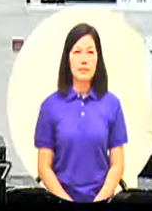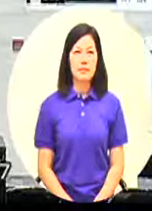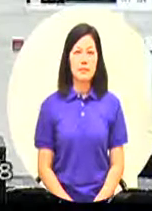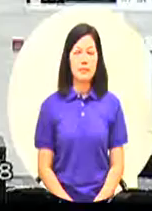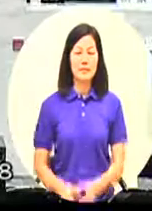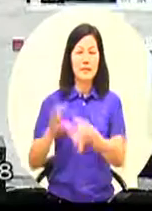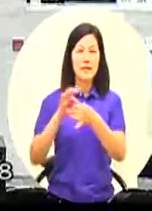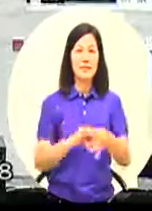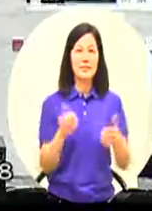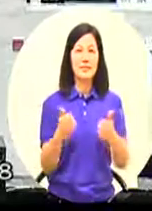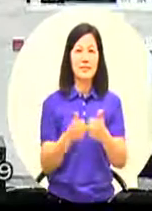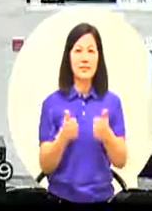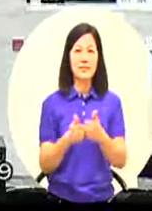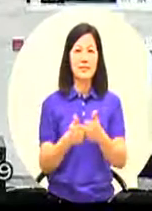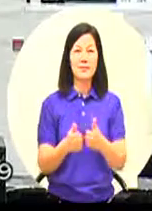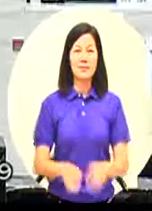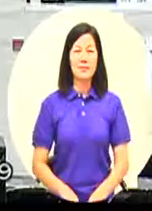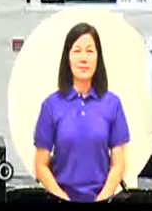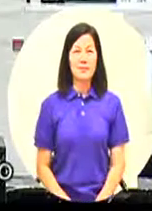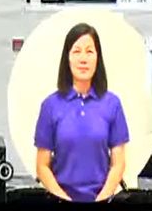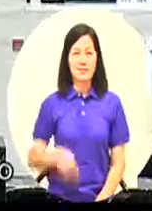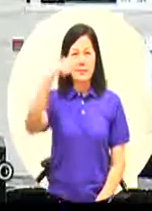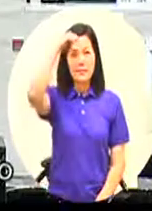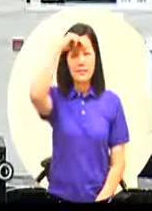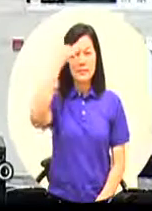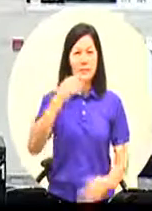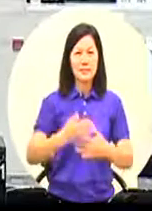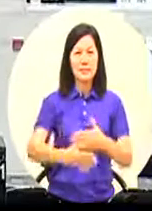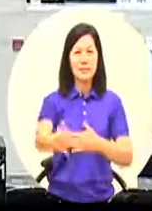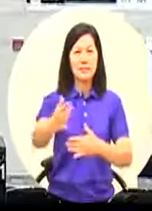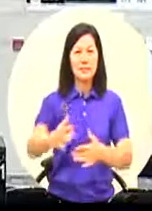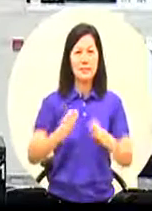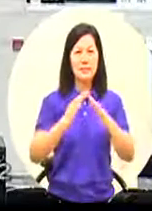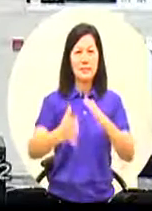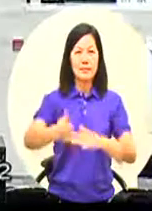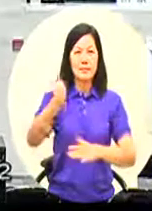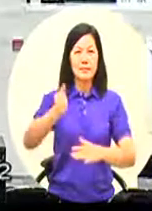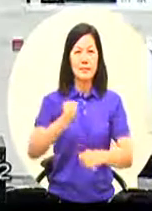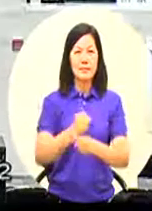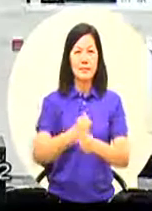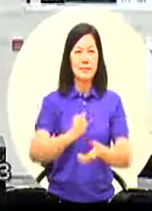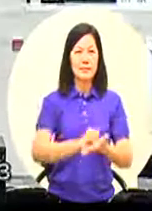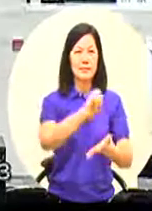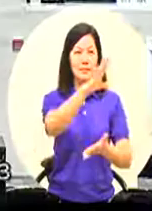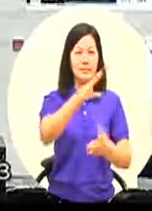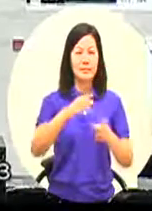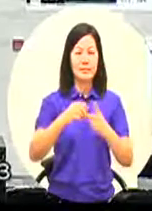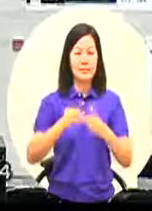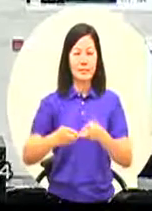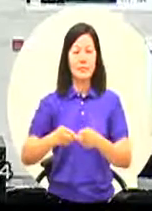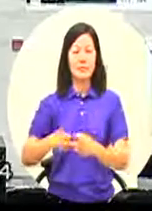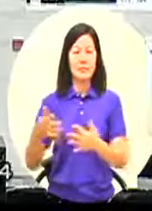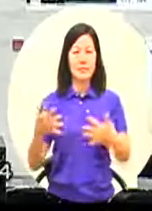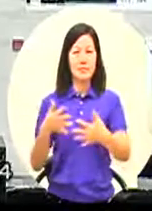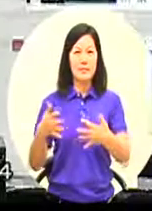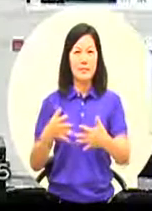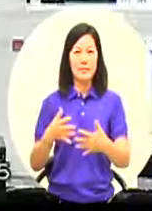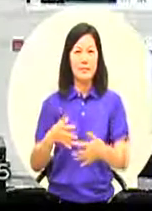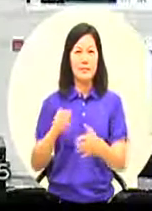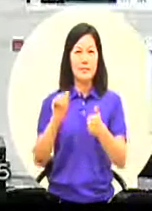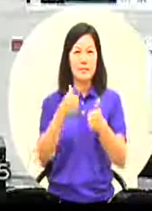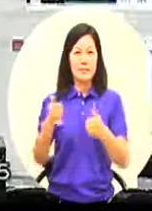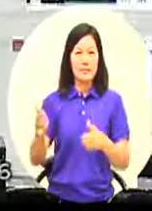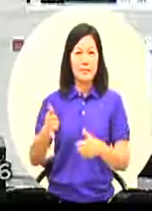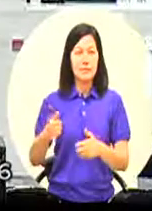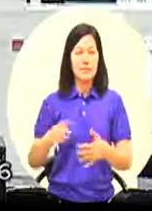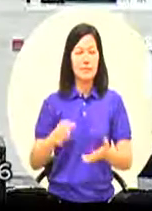继续开会。今天下午的议程是市长施政报告与质询，由议员登记发言。第一位